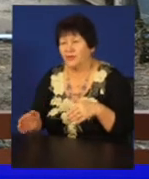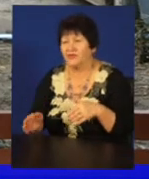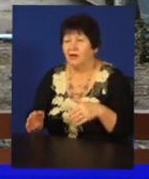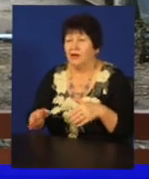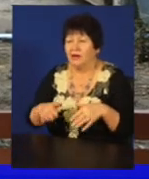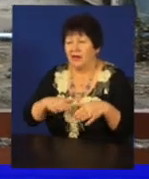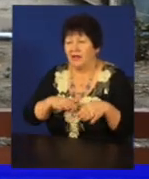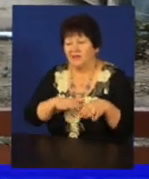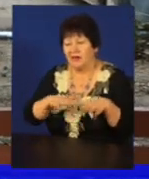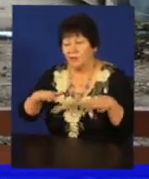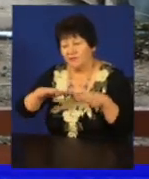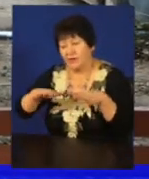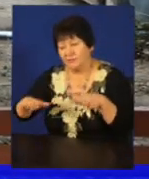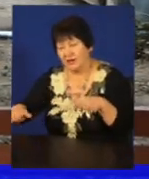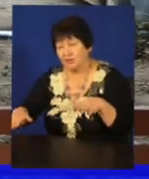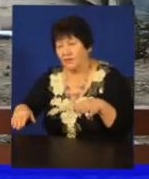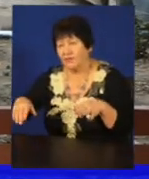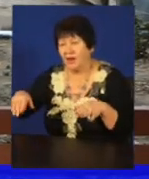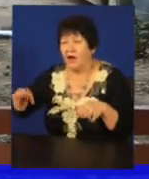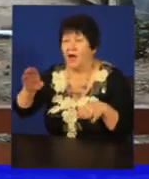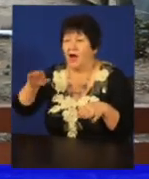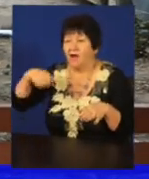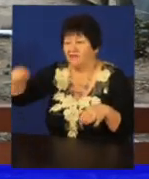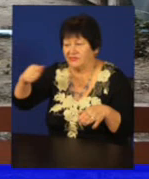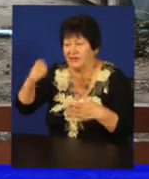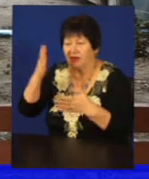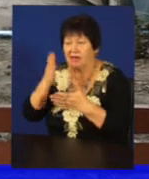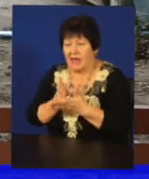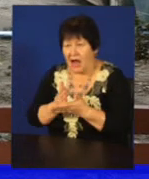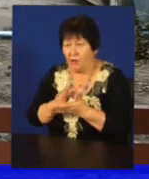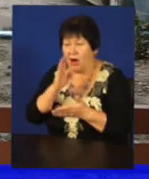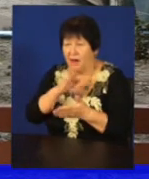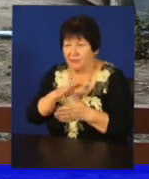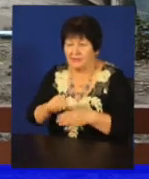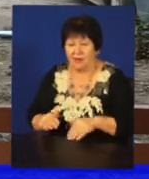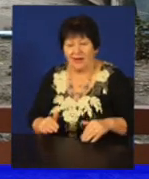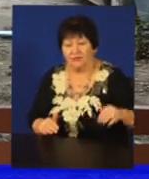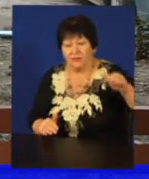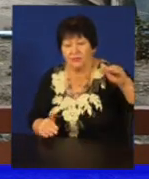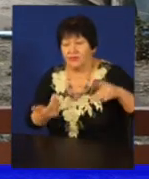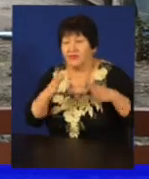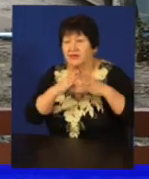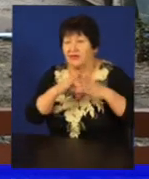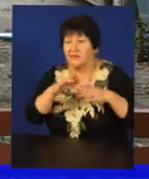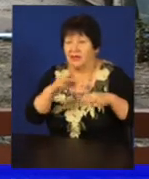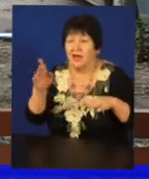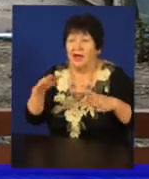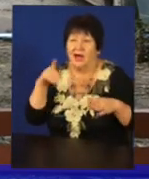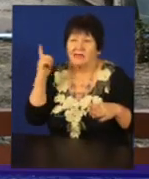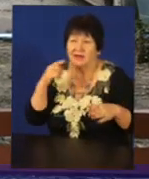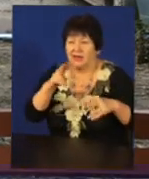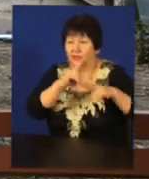la un nivel mai jos, fântânele mai au puțină apă, partea de sud, mai ales casele construite, tineretul care